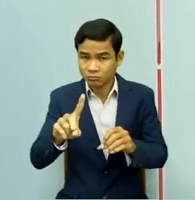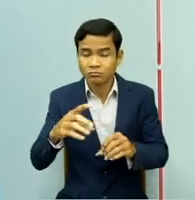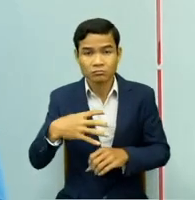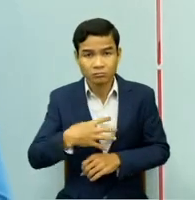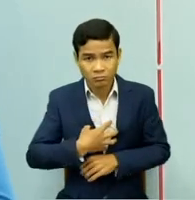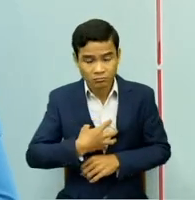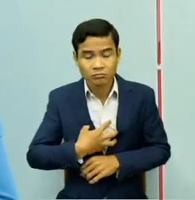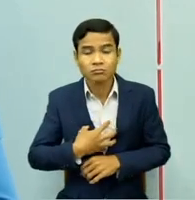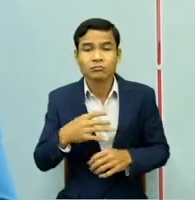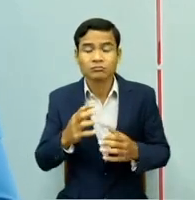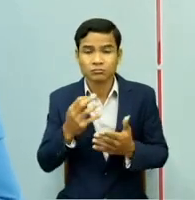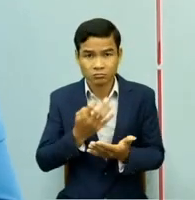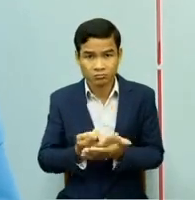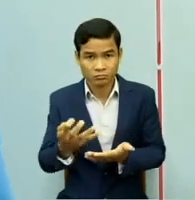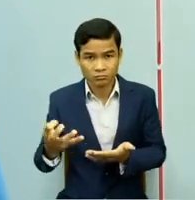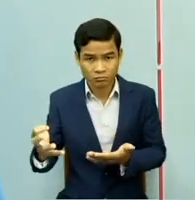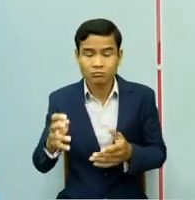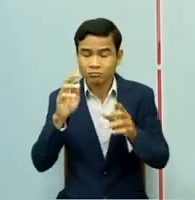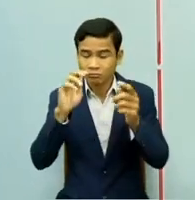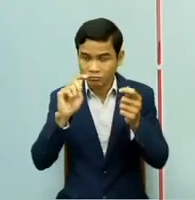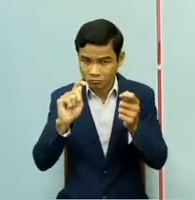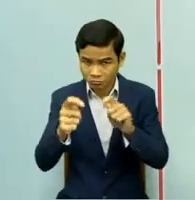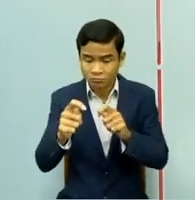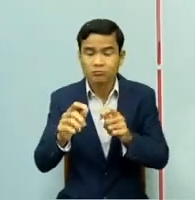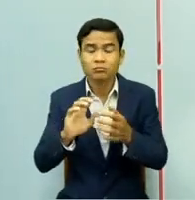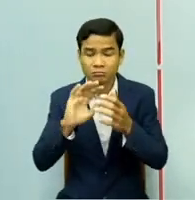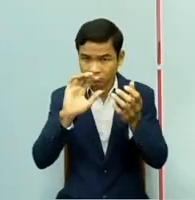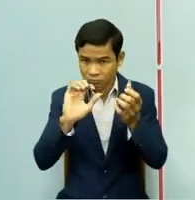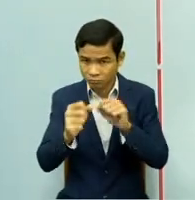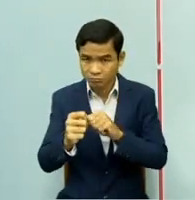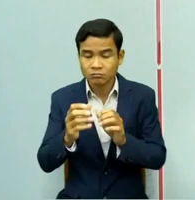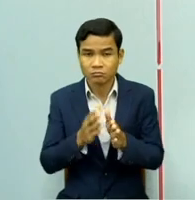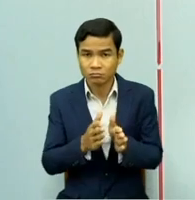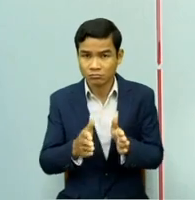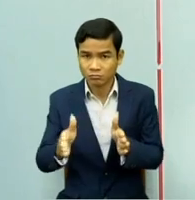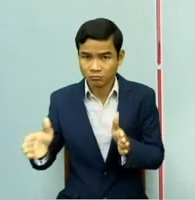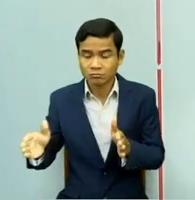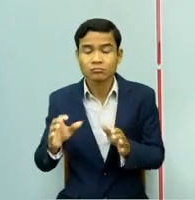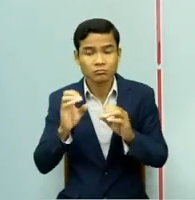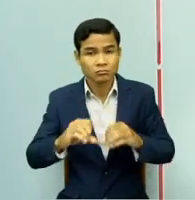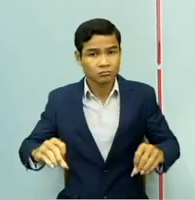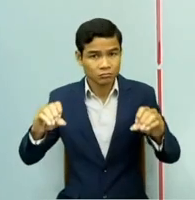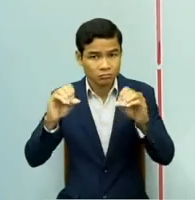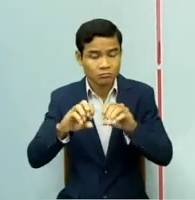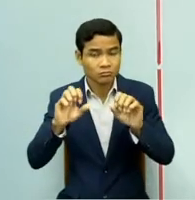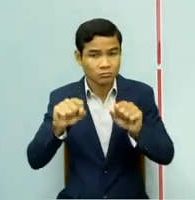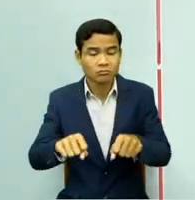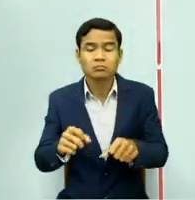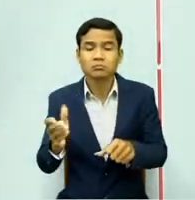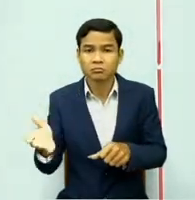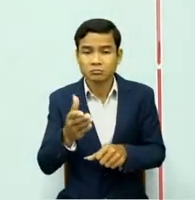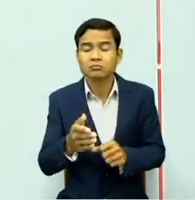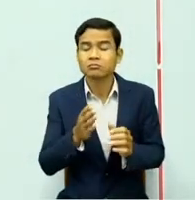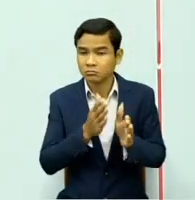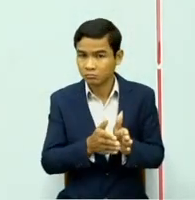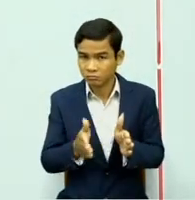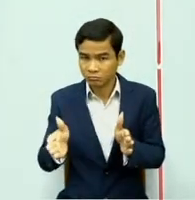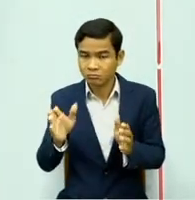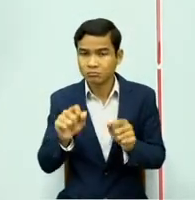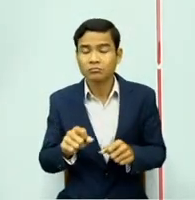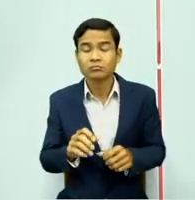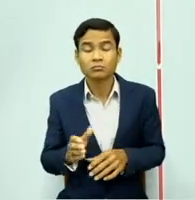ង់ឲ្យរូបឲ្យវត្ថុទាំងអស់នេះខ្លះជាលំនាំ1ណាអ្នកគ្រូទៅធ្វើម៉េចកូនចាល្អណាស់គឺអ្នកគ្រូនឹងរៀប